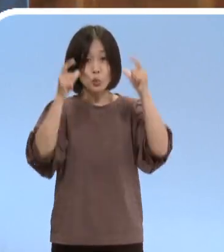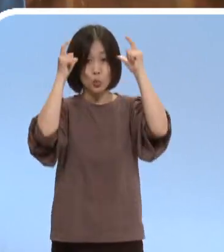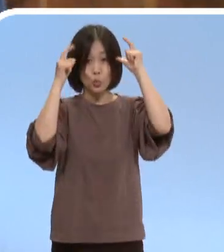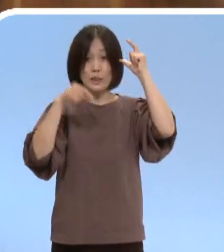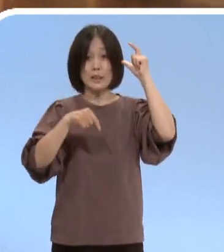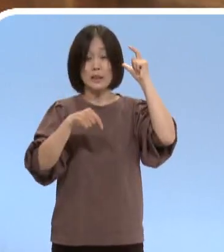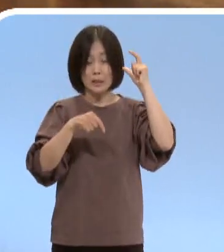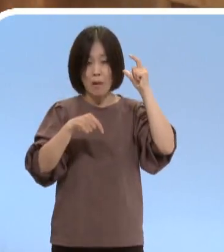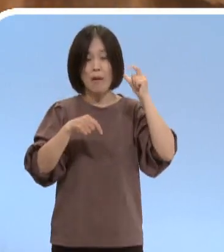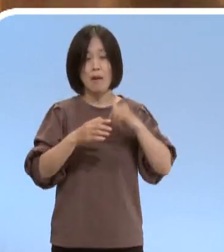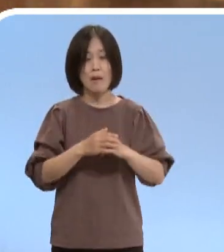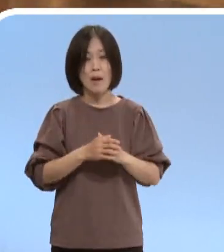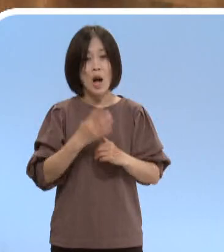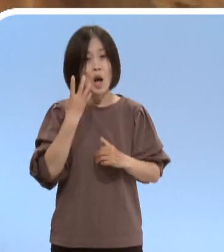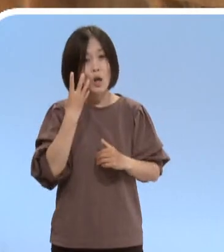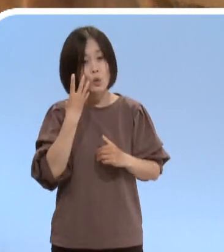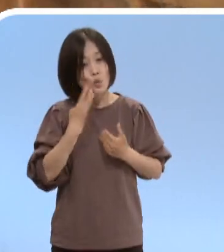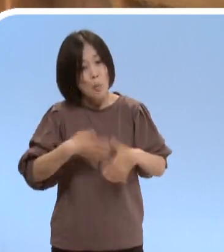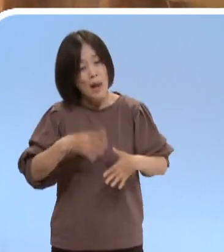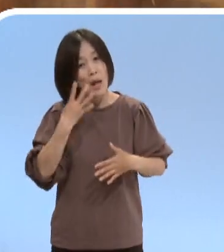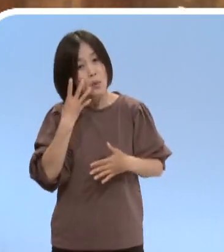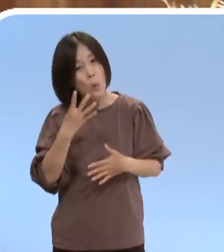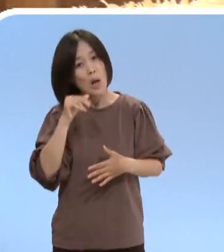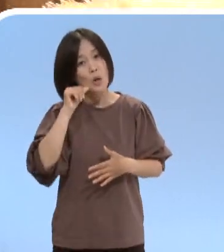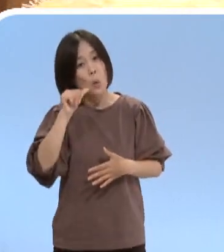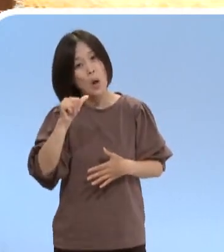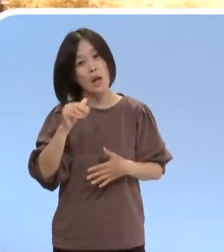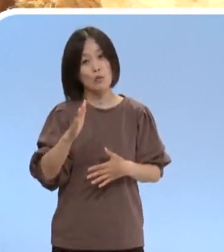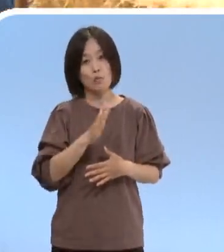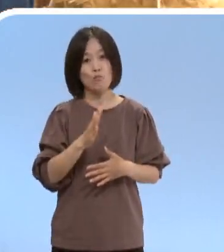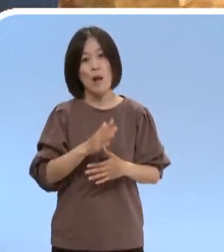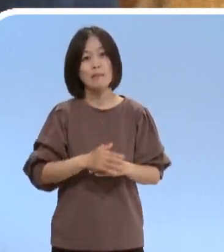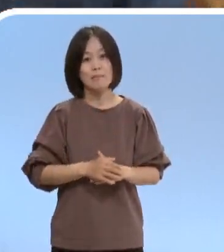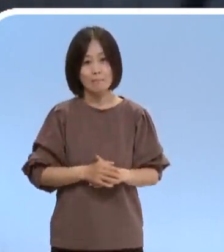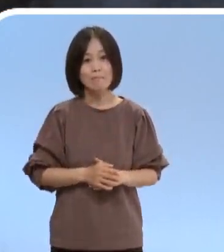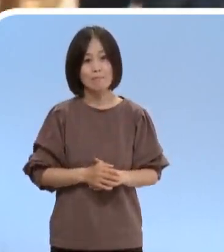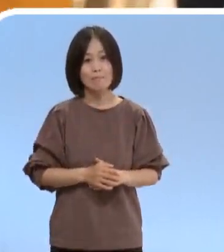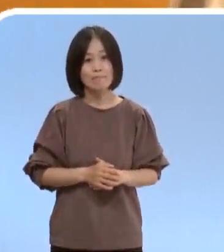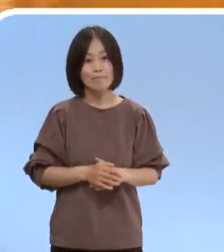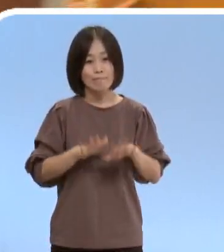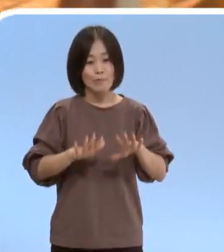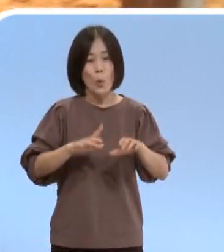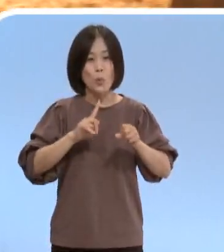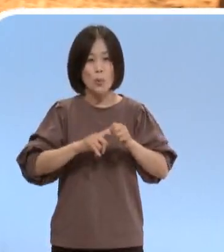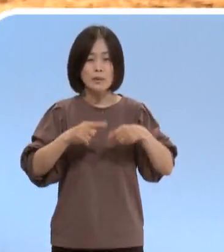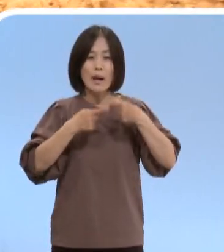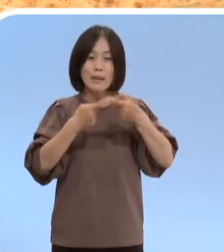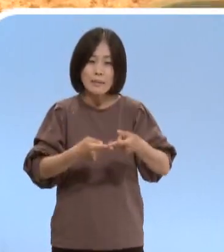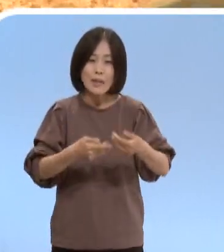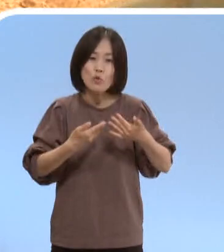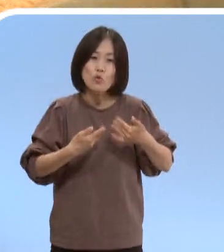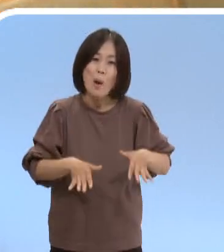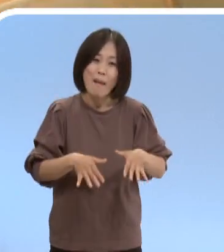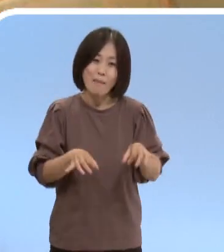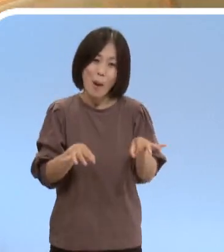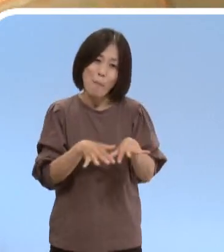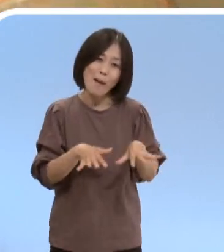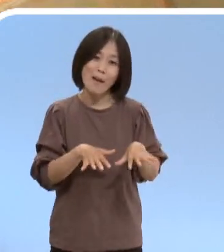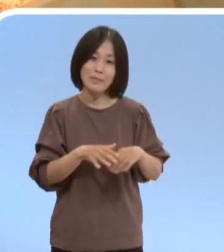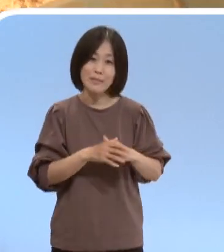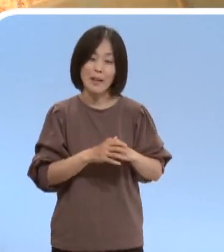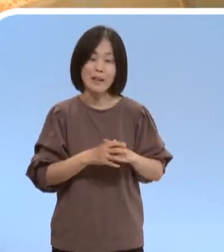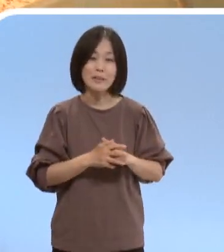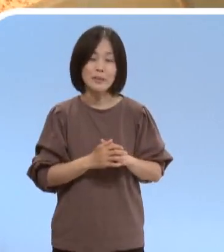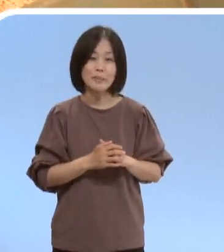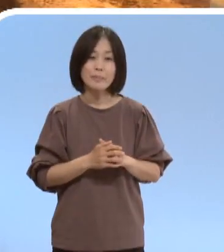ここの牛が大体4、5ヶ月ぐらいですね、はい、だから今年入ってから生まれた牛ばっかりです